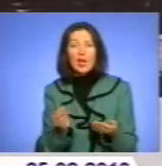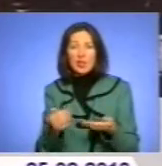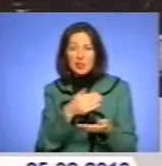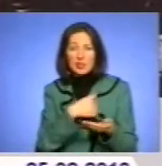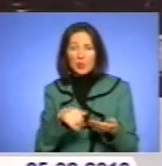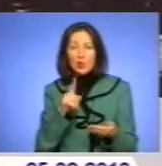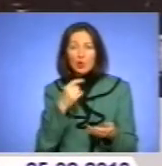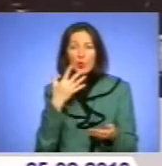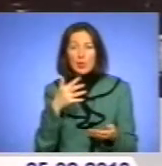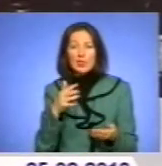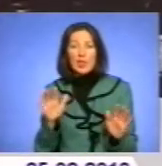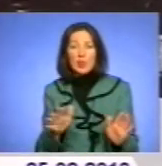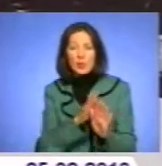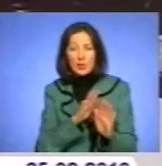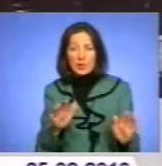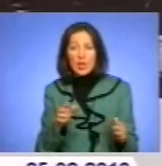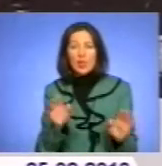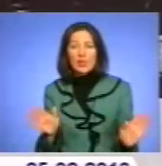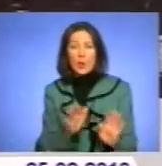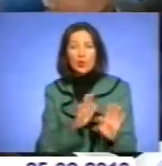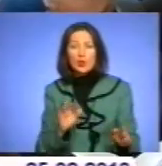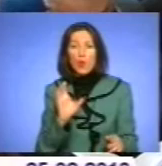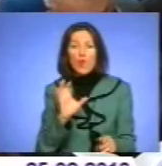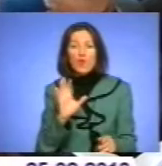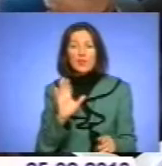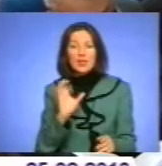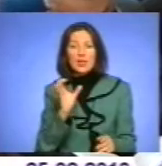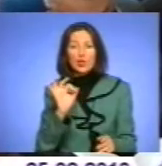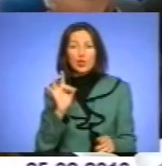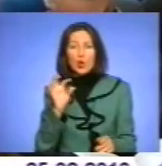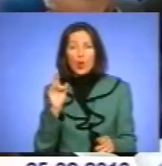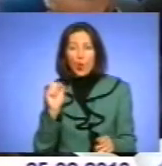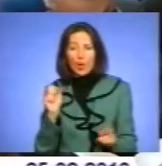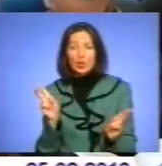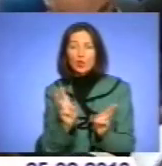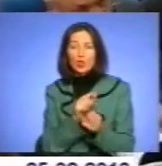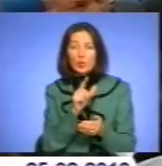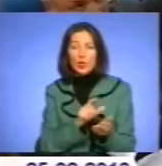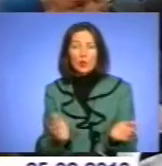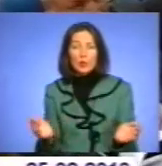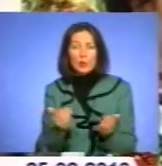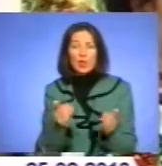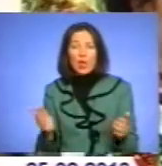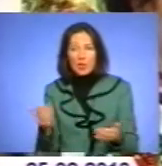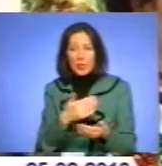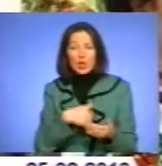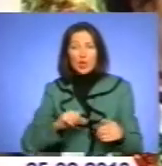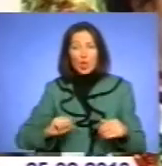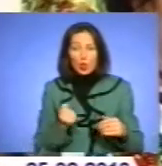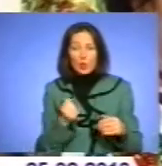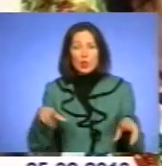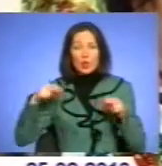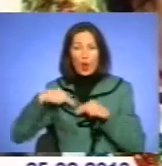Василя Сороки. На зустріч з поетом зібрались колеги, друзі, представники творчої інтелігенції, тернопільські літератори,